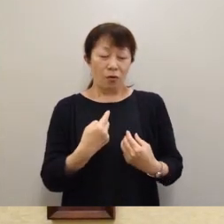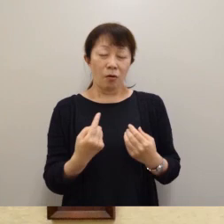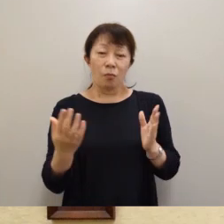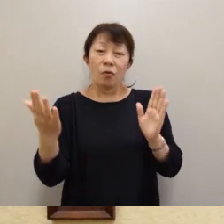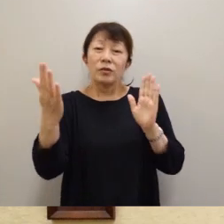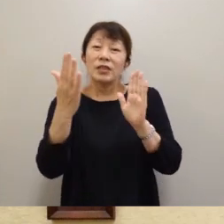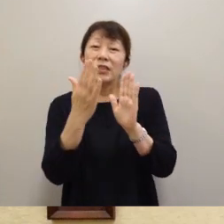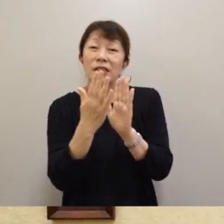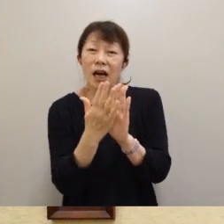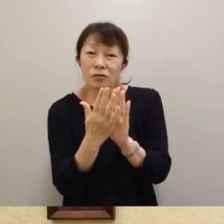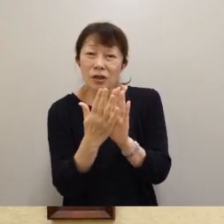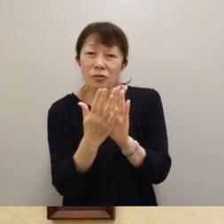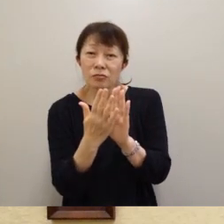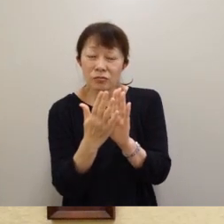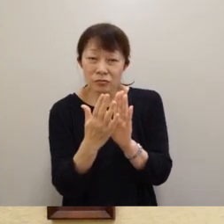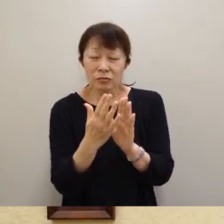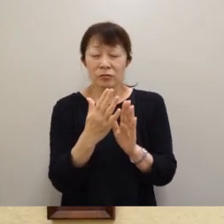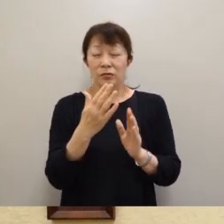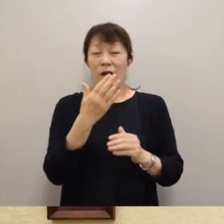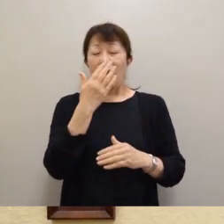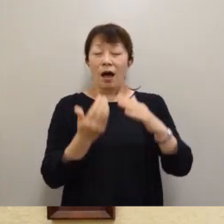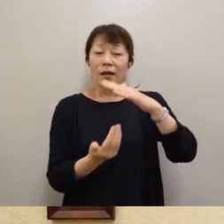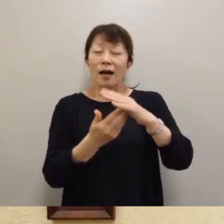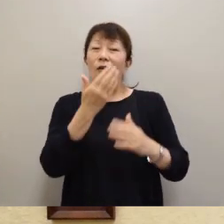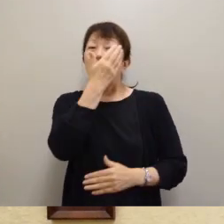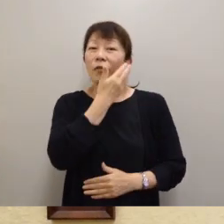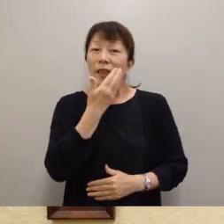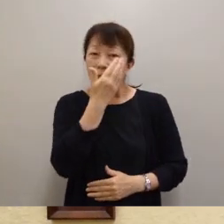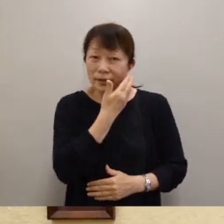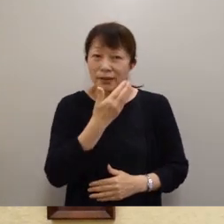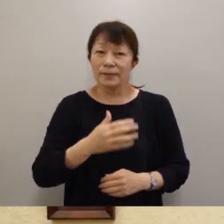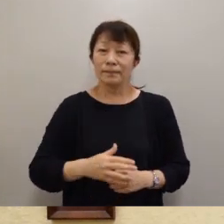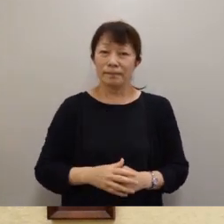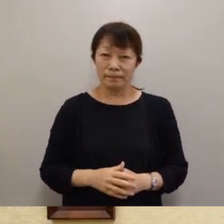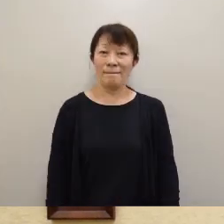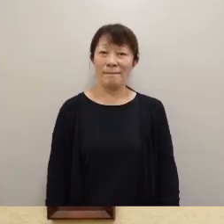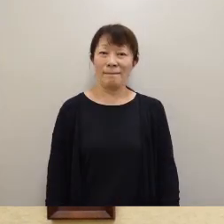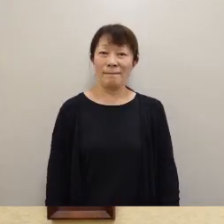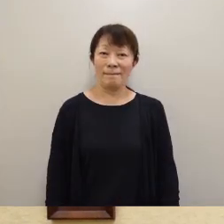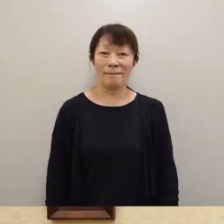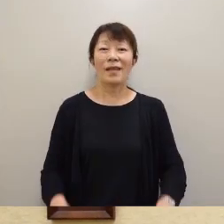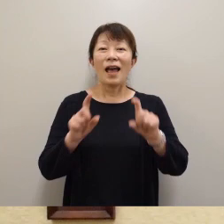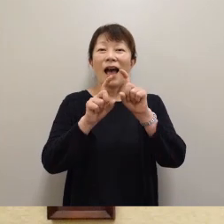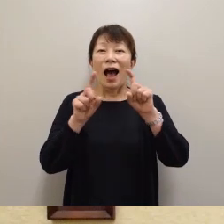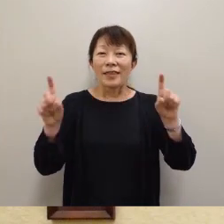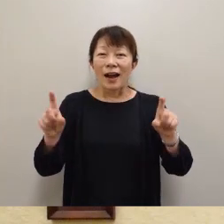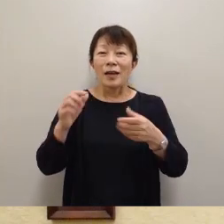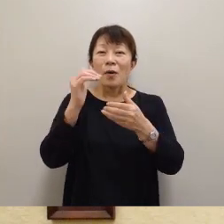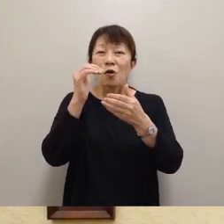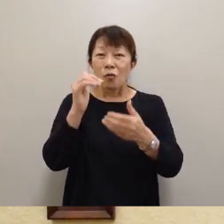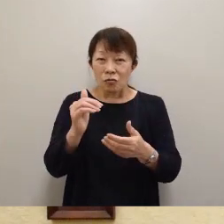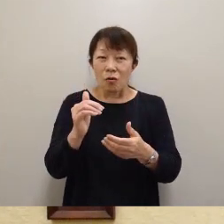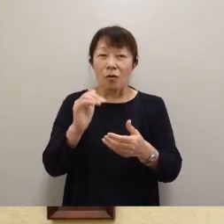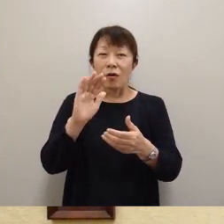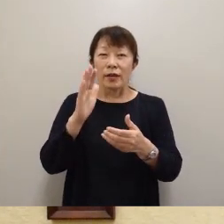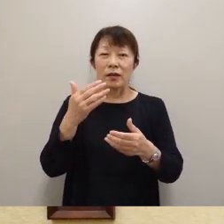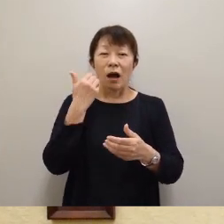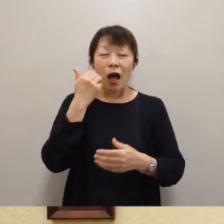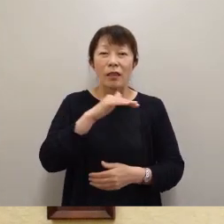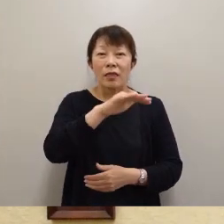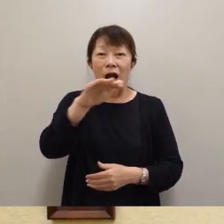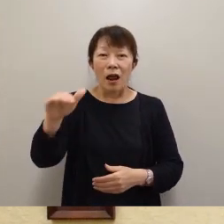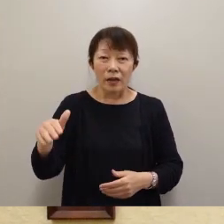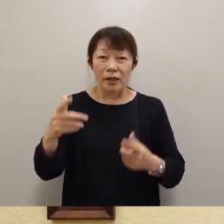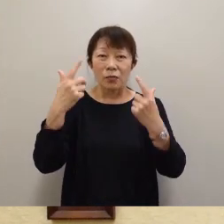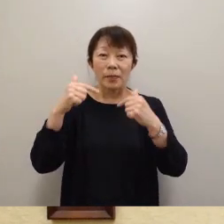が何よりも重要との思いからです。当たり前のことでありますが、誰にも日々の暮らしがあ